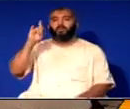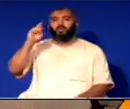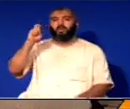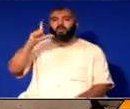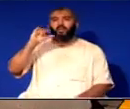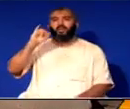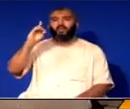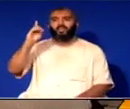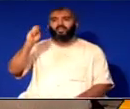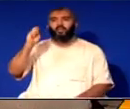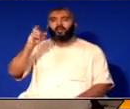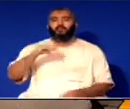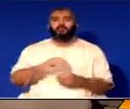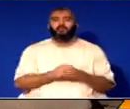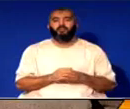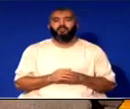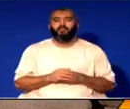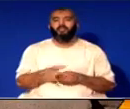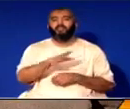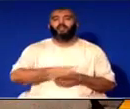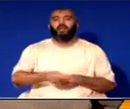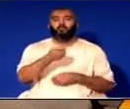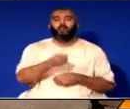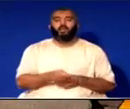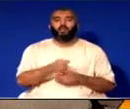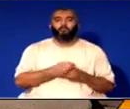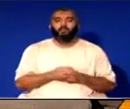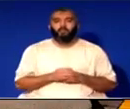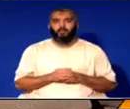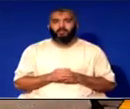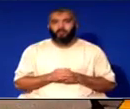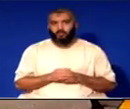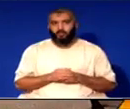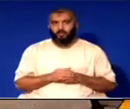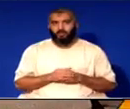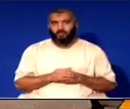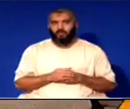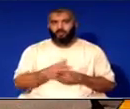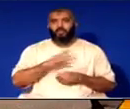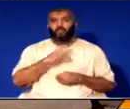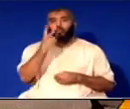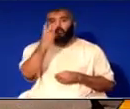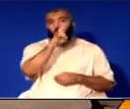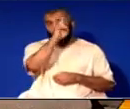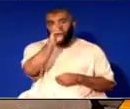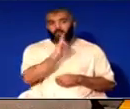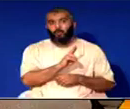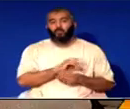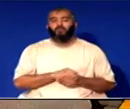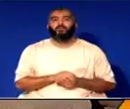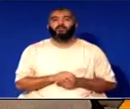سلام ولدي. وعليكم السلام، مرحبا. وعندي سؤال ولدي.